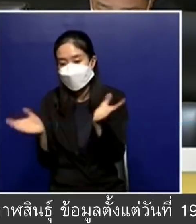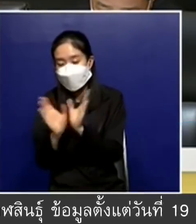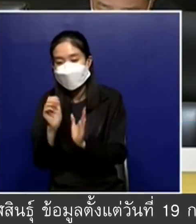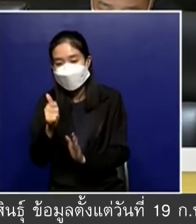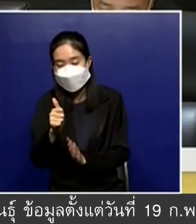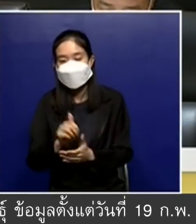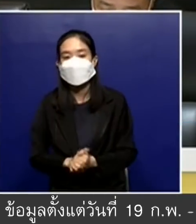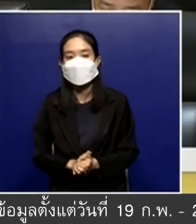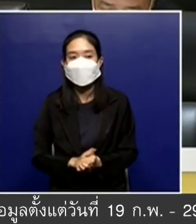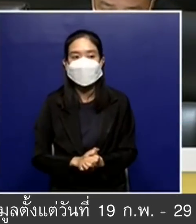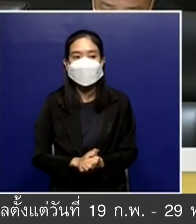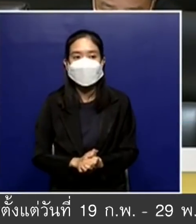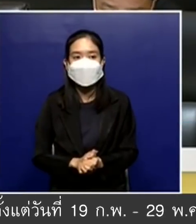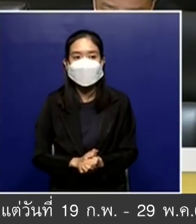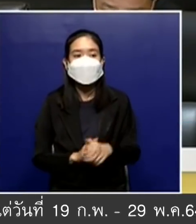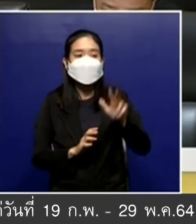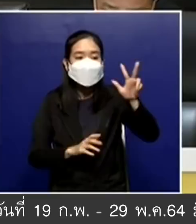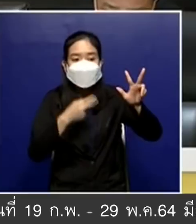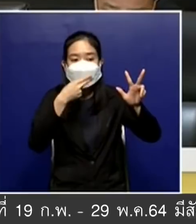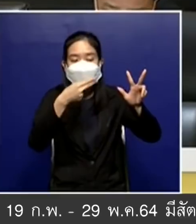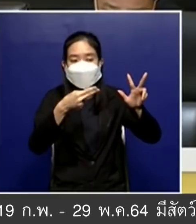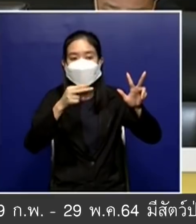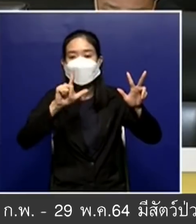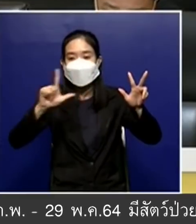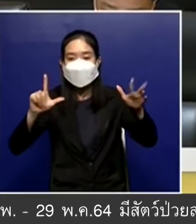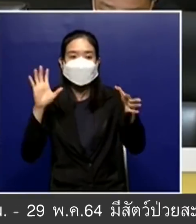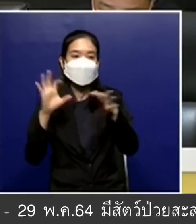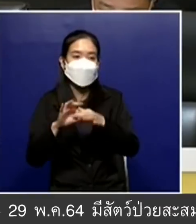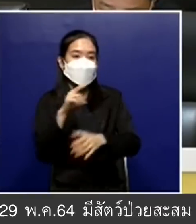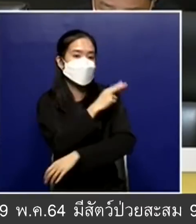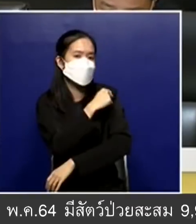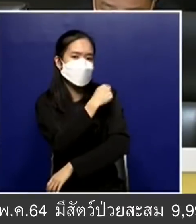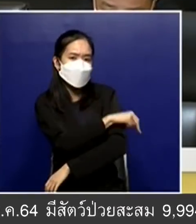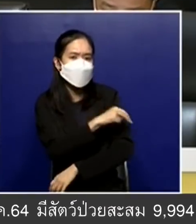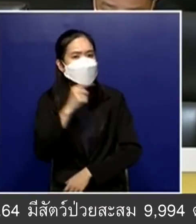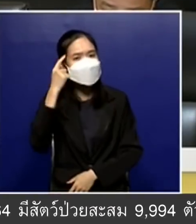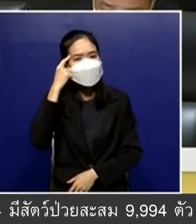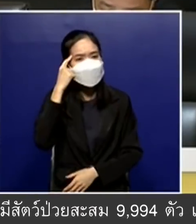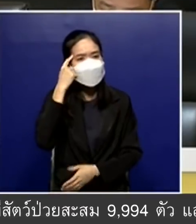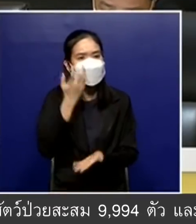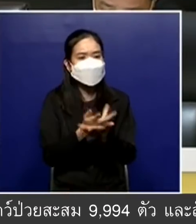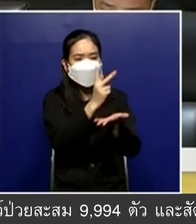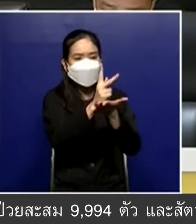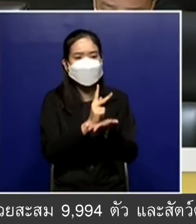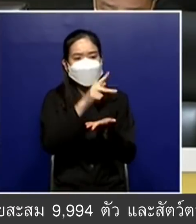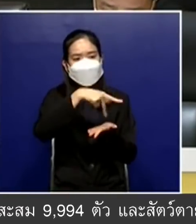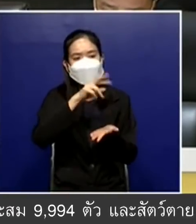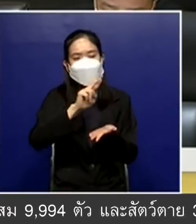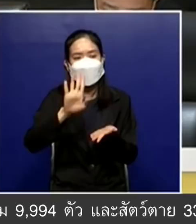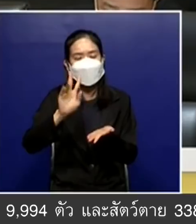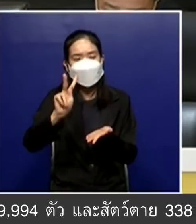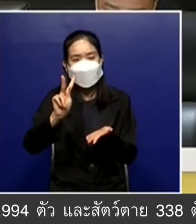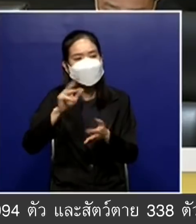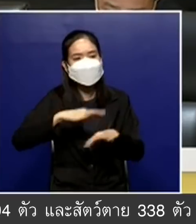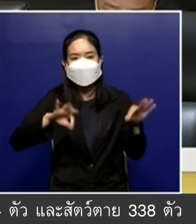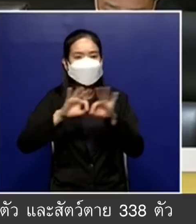จำนวน 30,000 ล้านเนี่ยทางด้านสาธารณสุขเนี่ยไม่มีความจำเป็นที่จะต้องออกพ.ร.ก.เงินกู้ครับท่านเอาพ